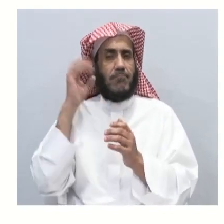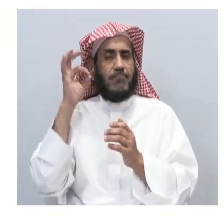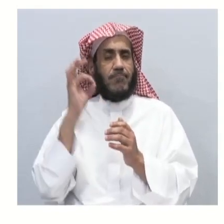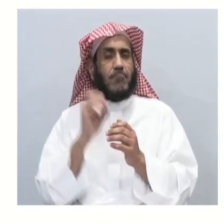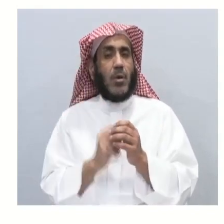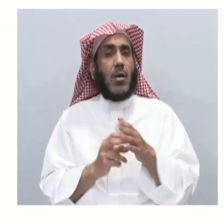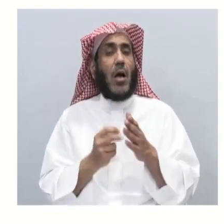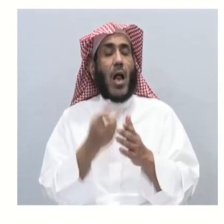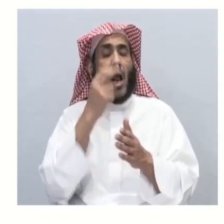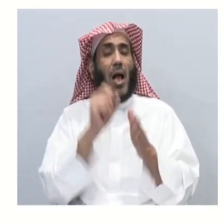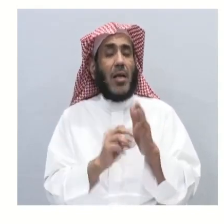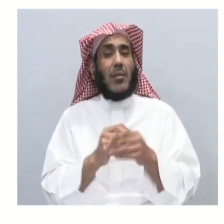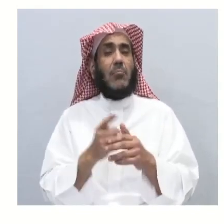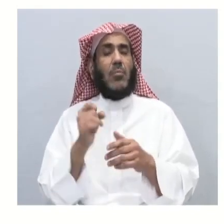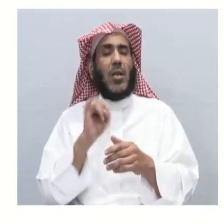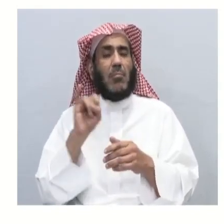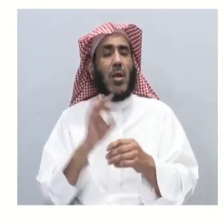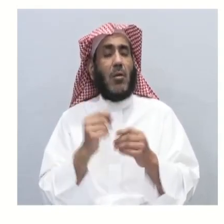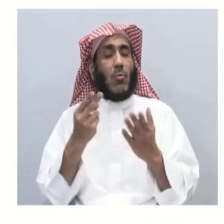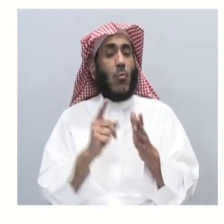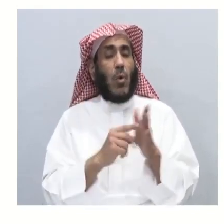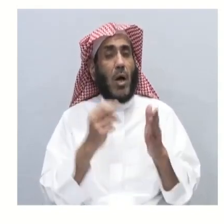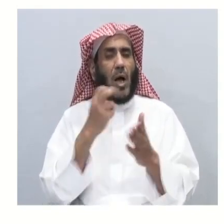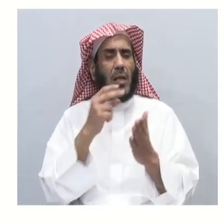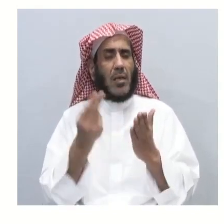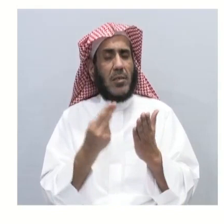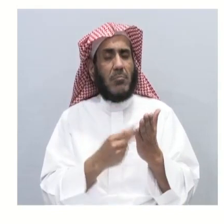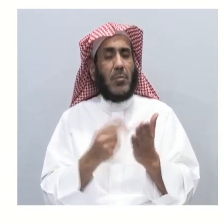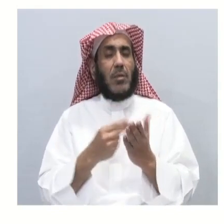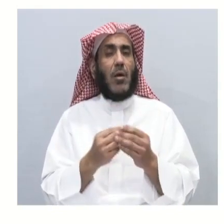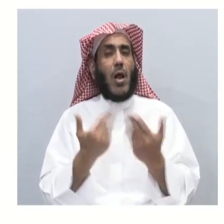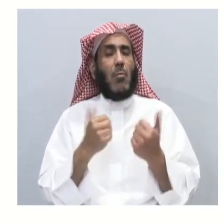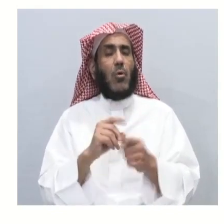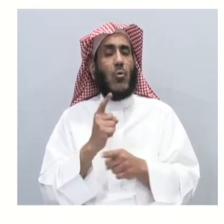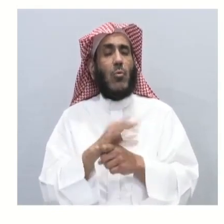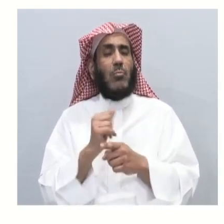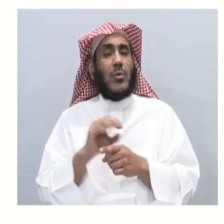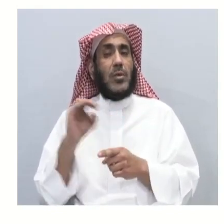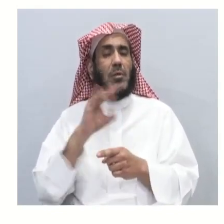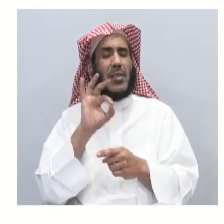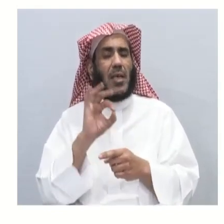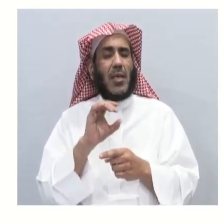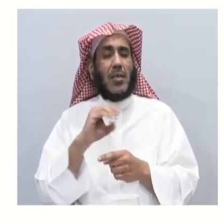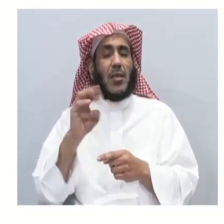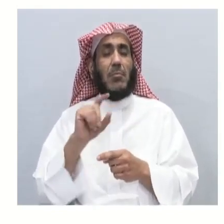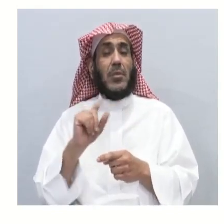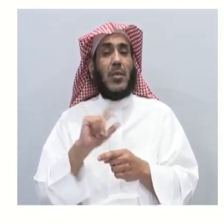القاعدة الإملائية والرسم الكتابي المطلوب، الإجابة أو اختيار الإجابة